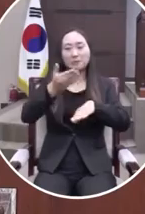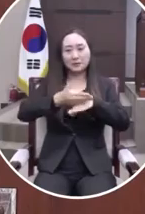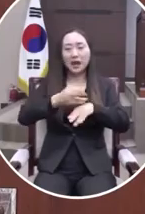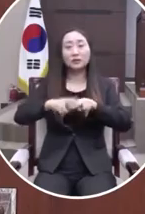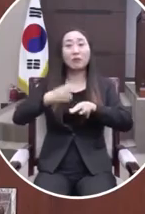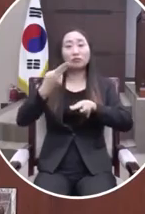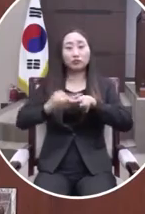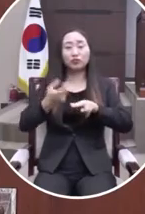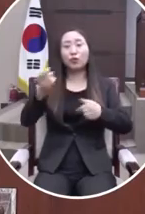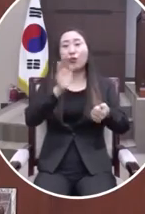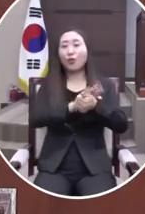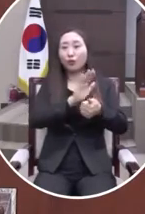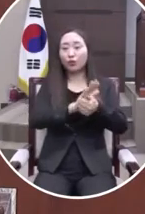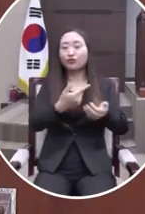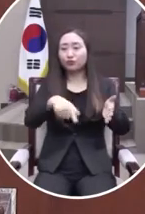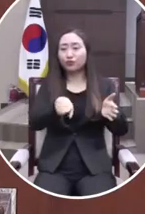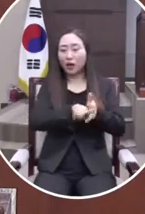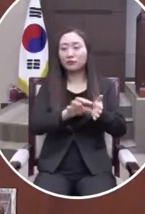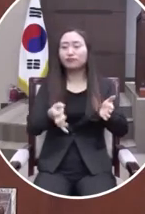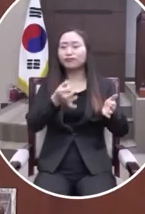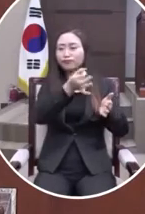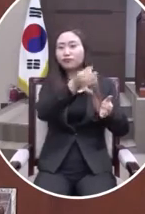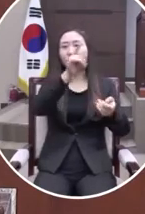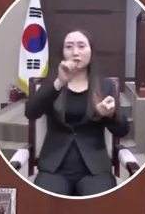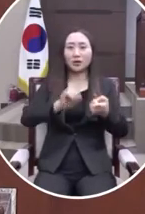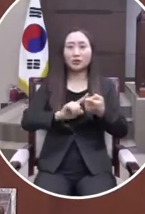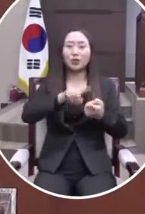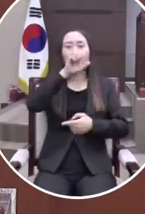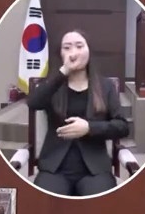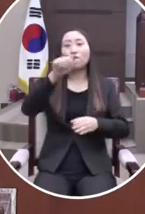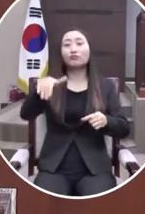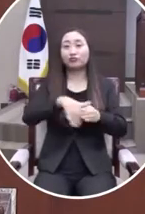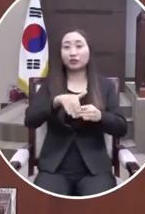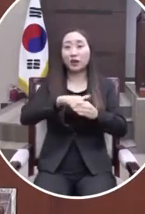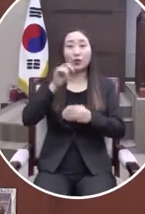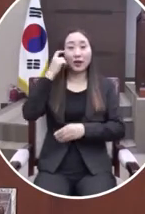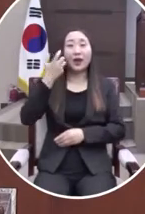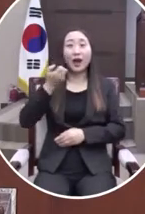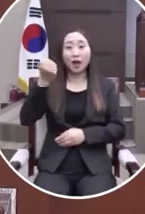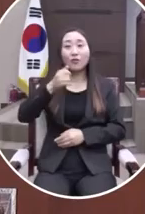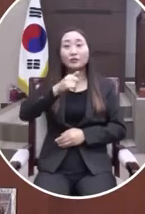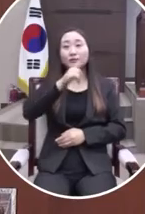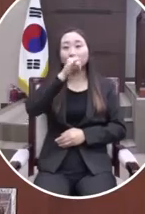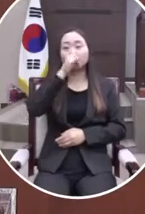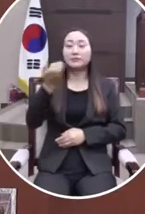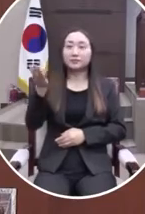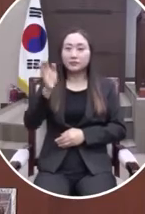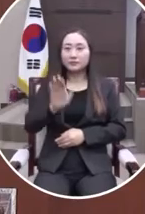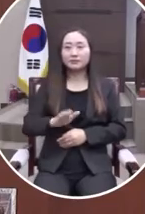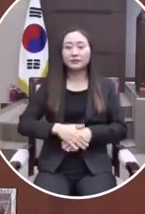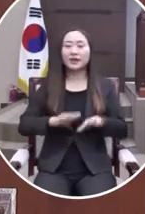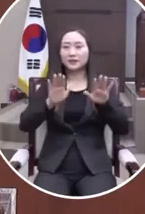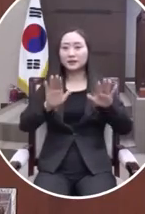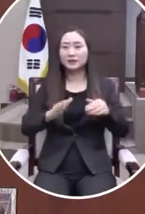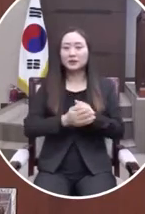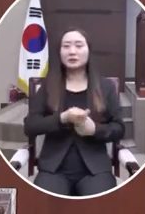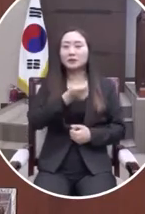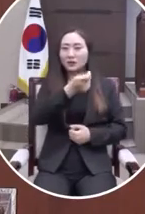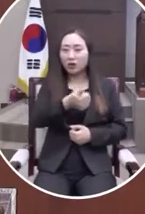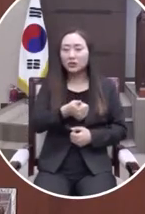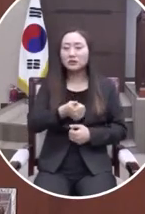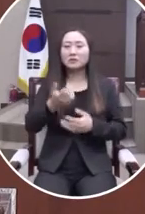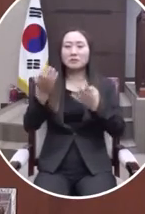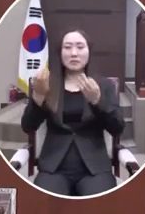선물과 격려를 위한 포상금을 지급하는 것은 좋은 문화라고 생각합니다. 그러나 적든